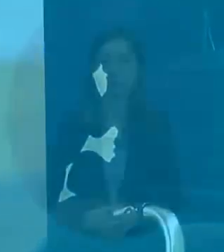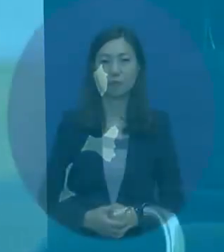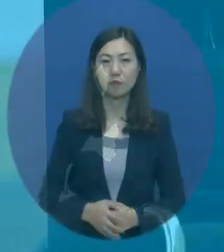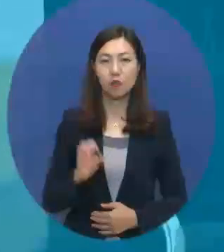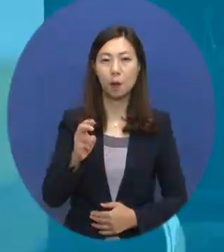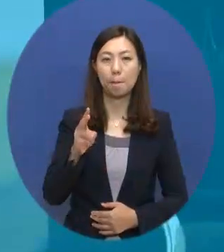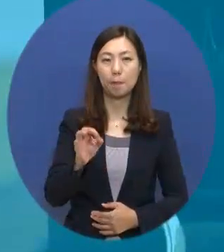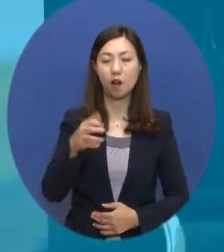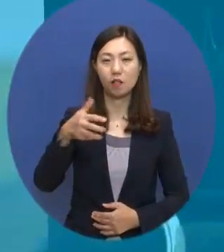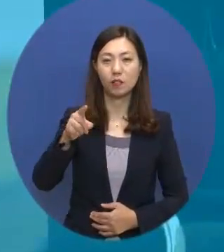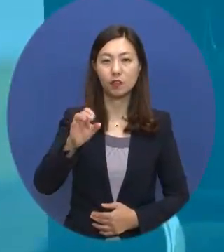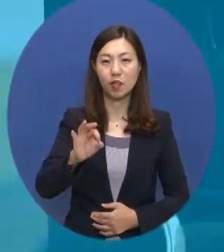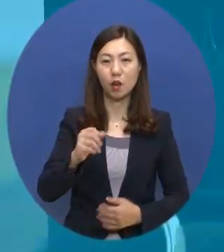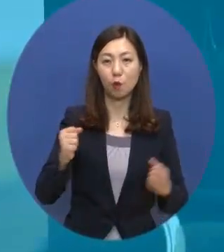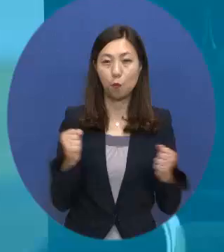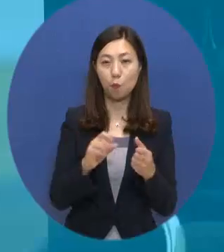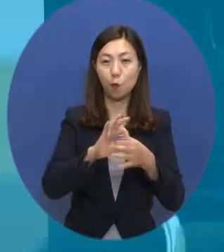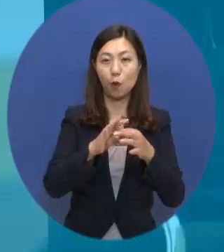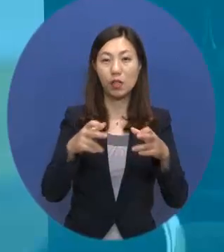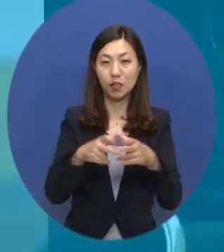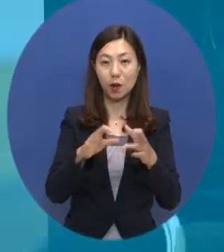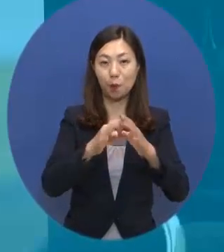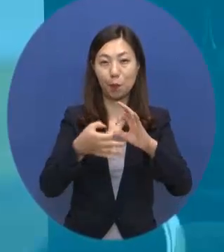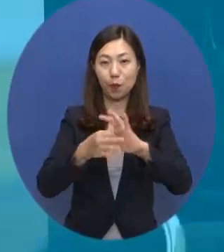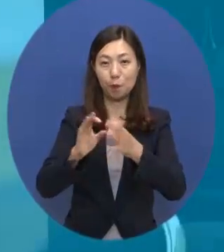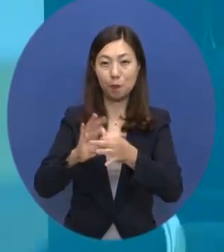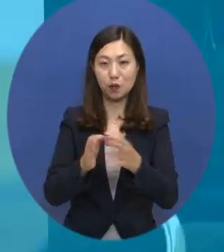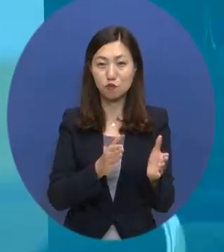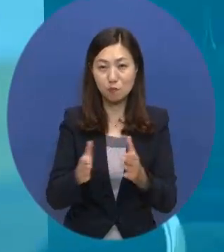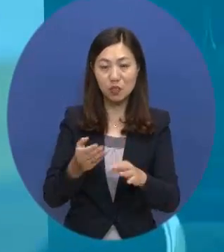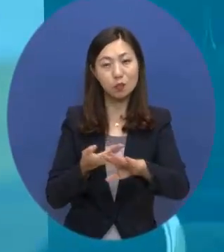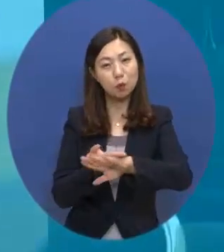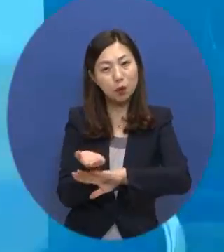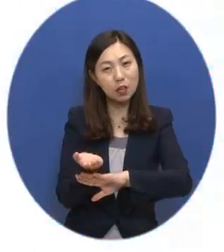평창 동계 패럴림픽을 준비 중인 또 다른 이들이 있습니다.